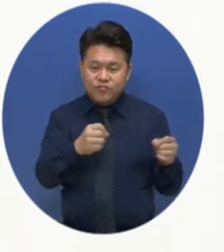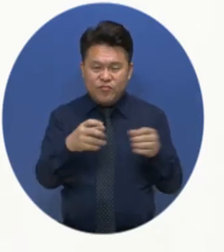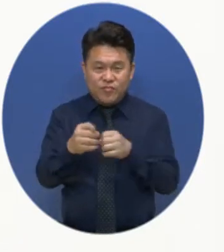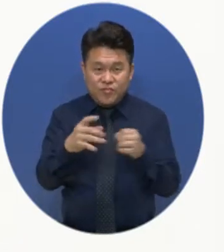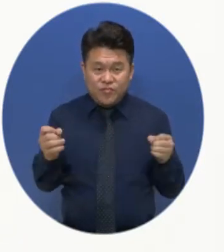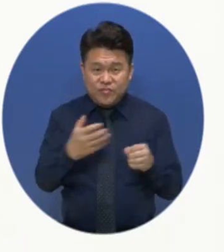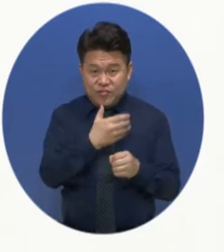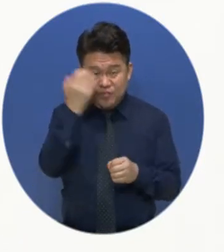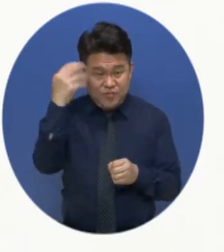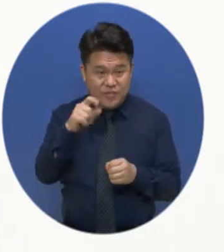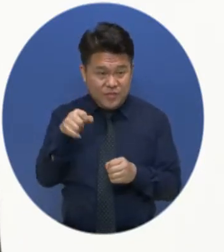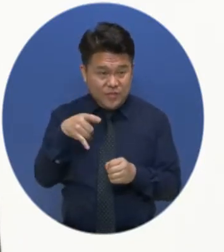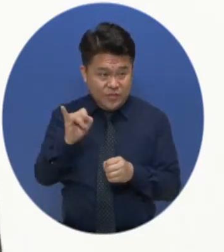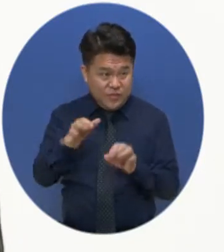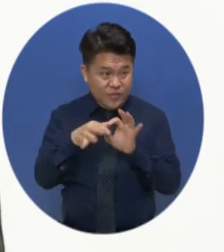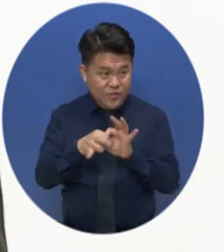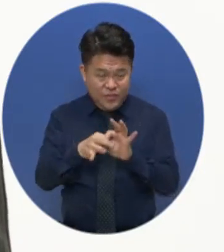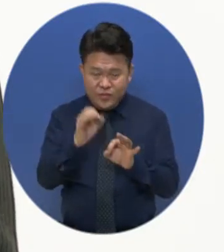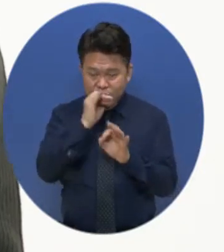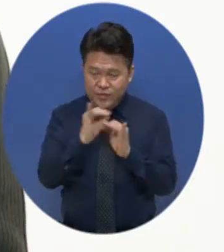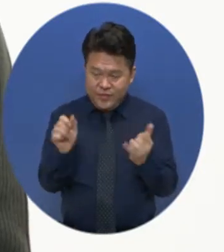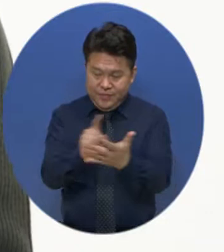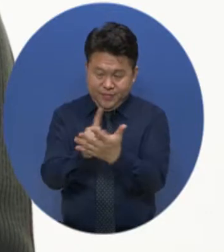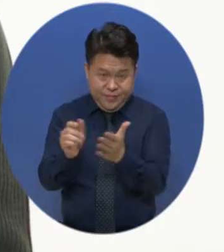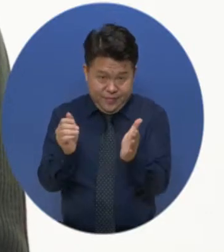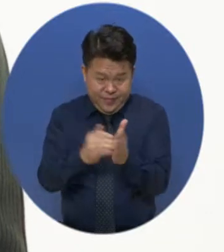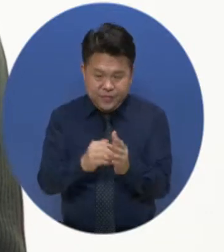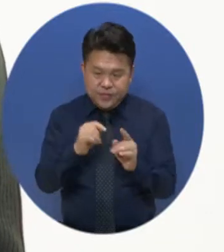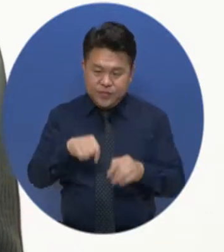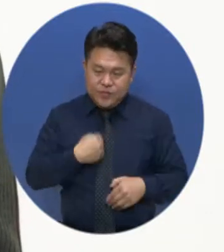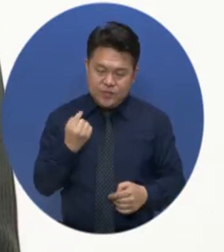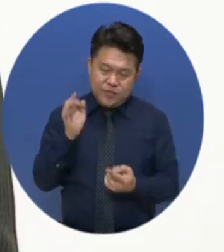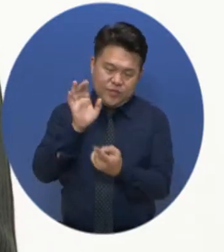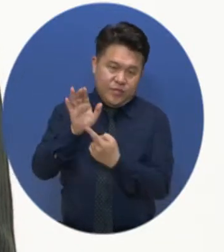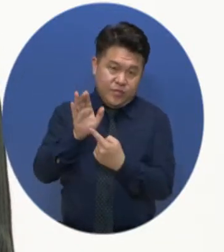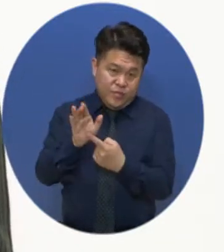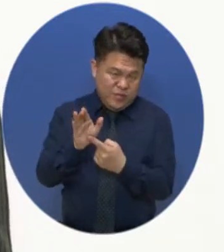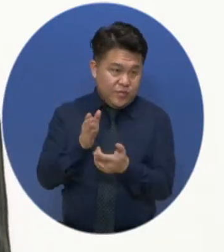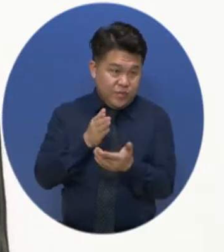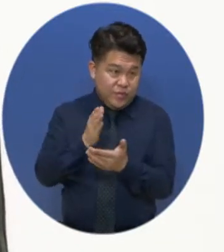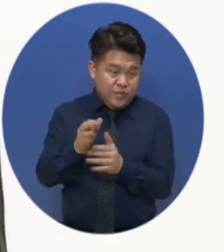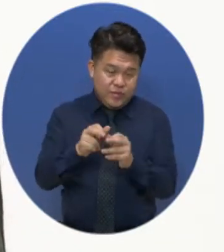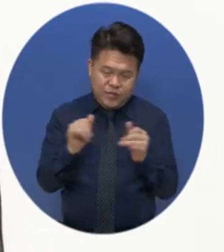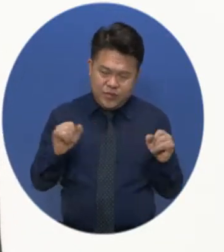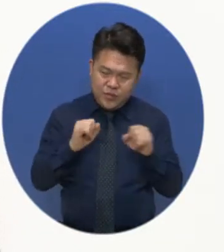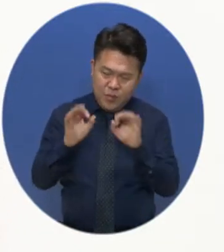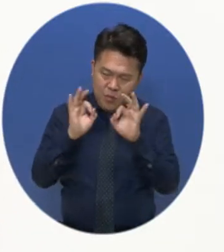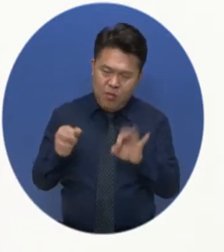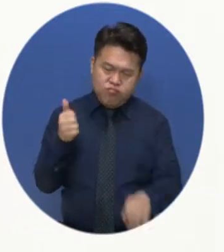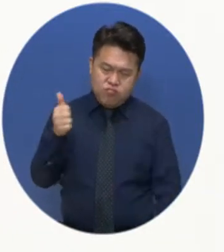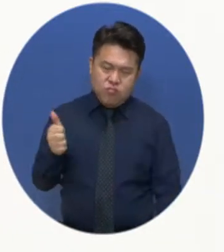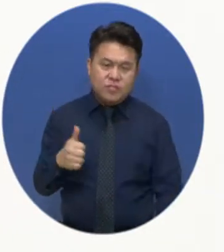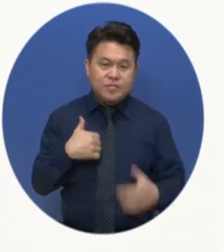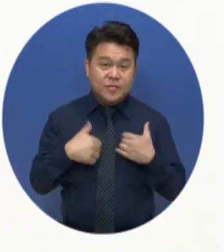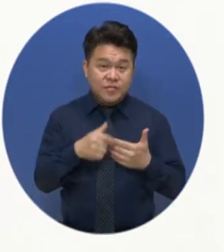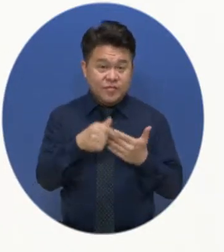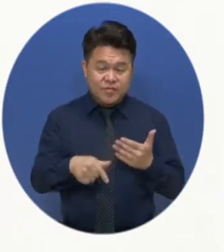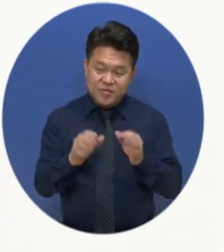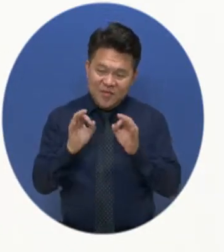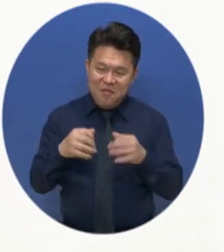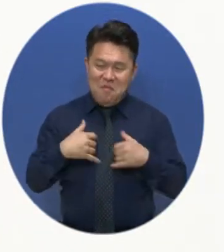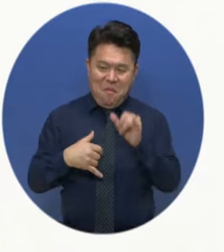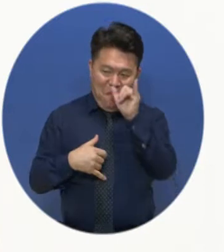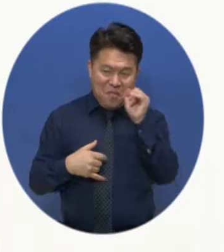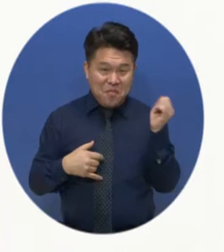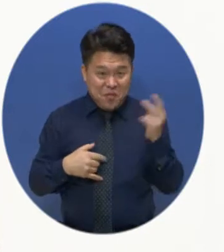만나봤는데요. 1인 방송을 하는 장애인분들의 역할은 정말 정말 대단했습니다. 재미있는 컨텐츠로 우리를 즐겁게